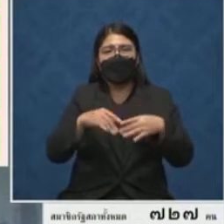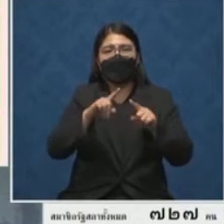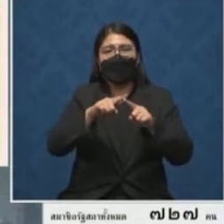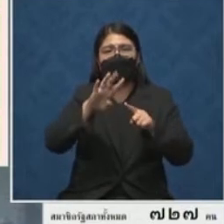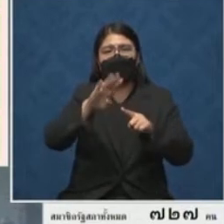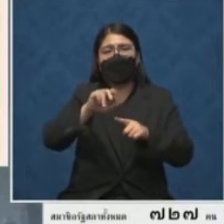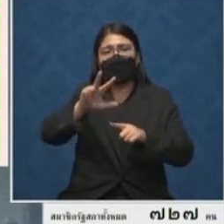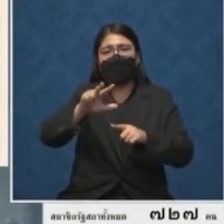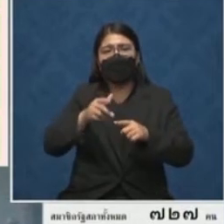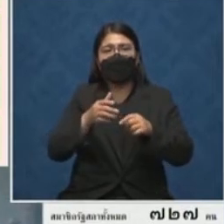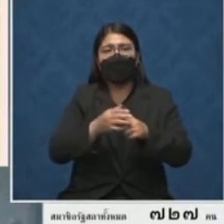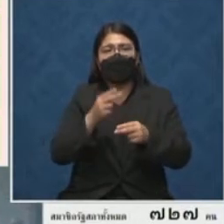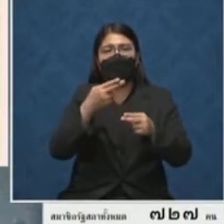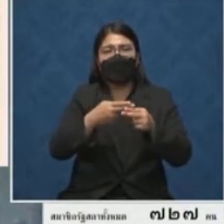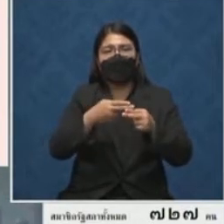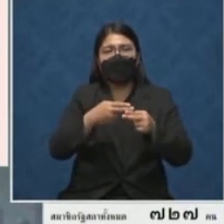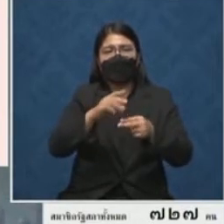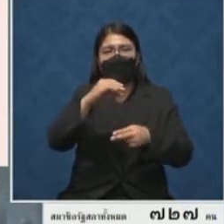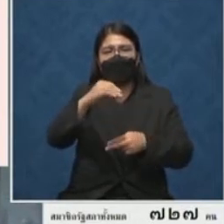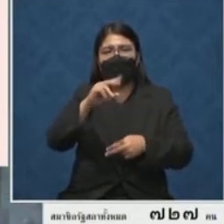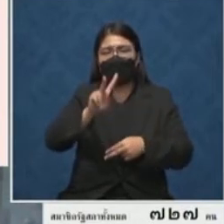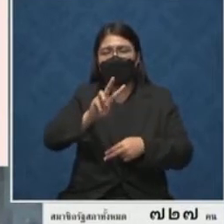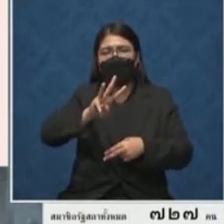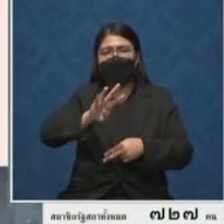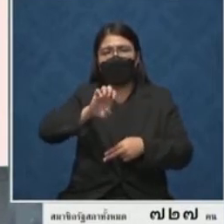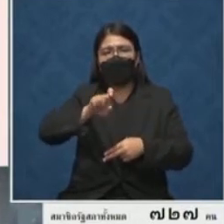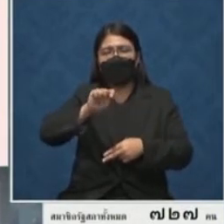43ศาสตราจารย์โกวิทพวงงาม